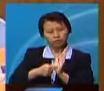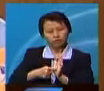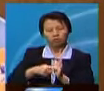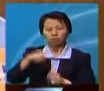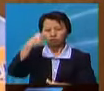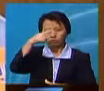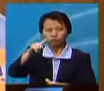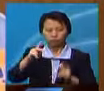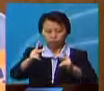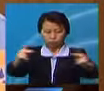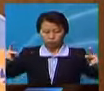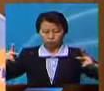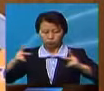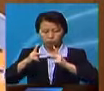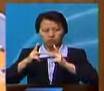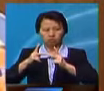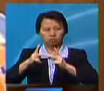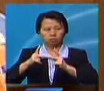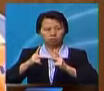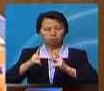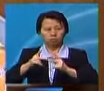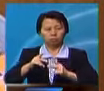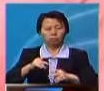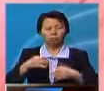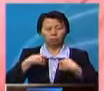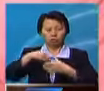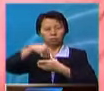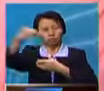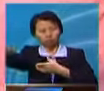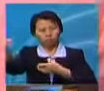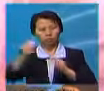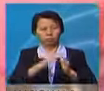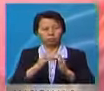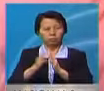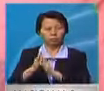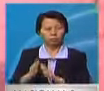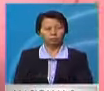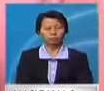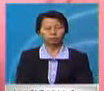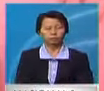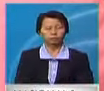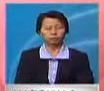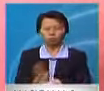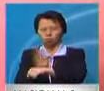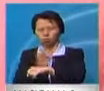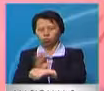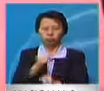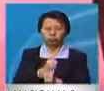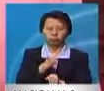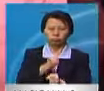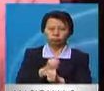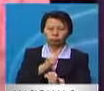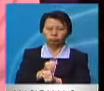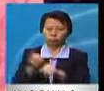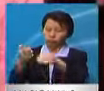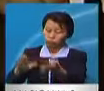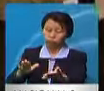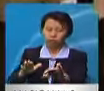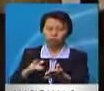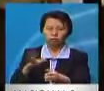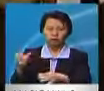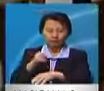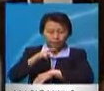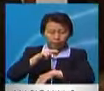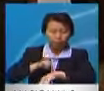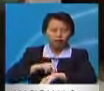bagi kawasan yang berada di luar bandar. Dalam kesibukan bekerja, Allahyarham sentiasa mencuri masa